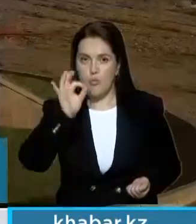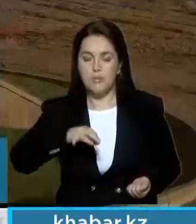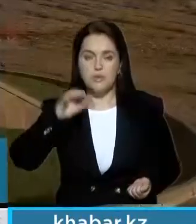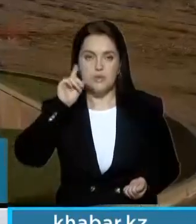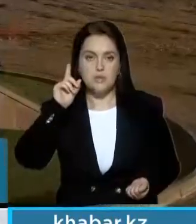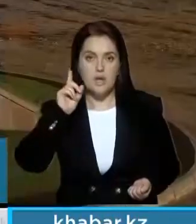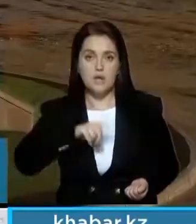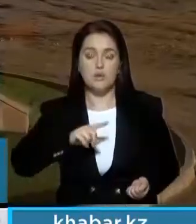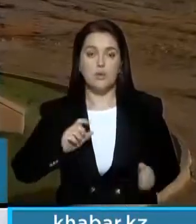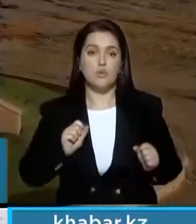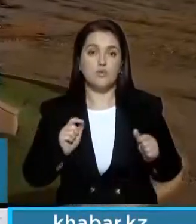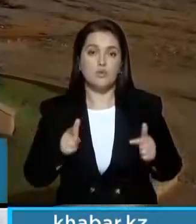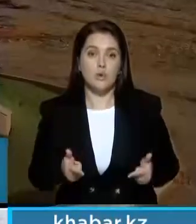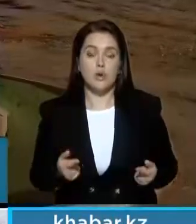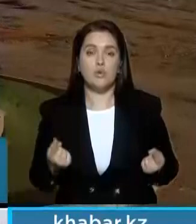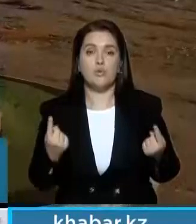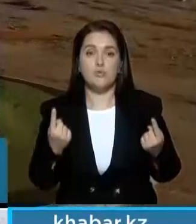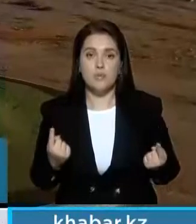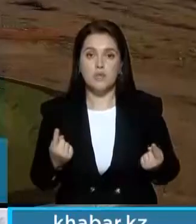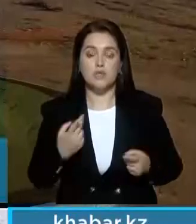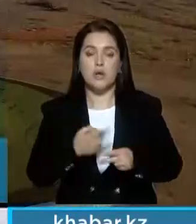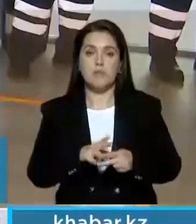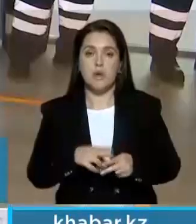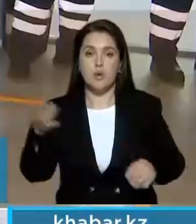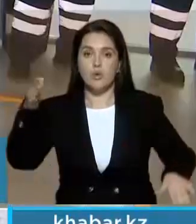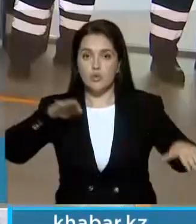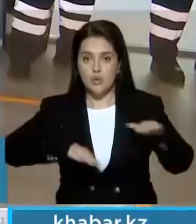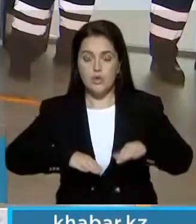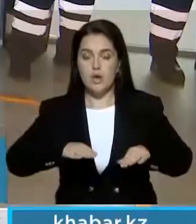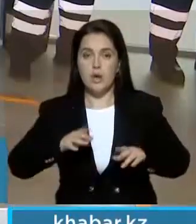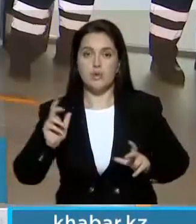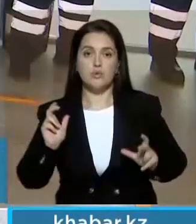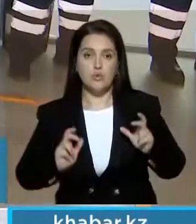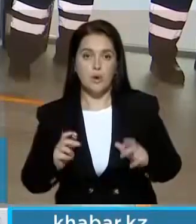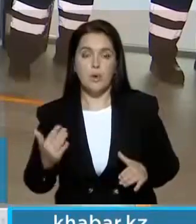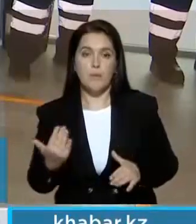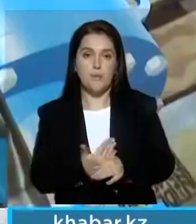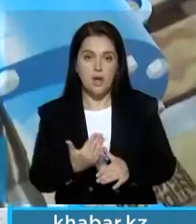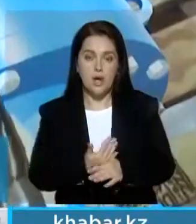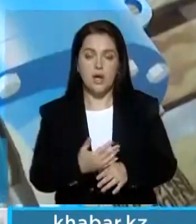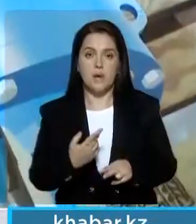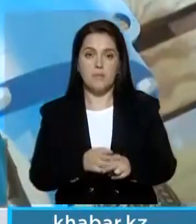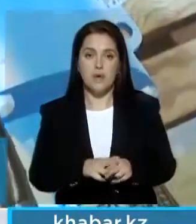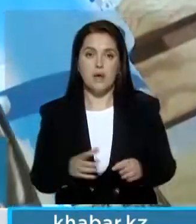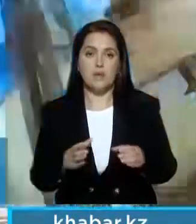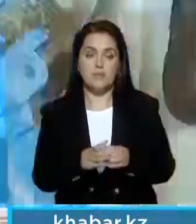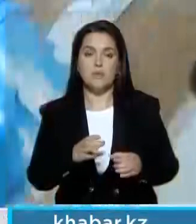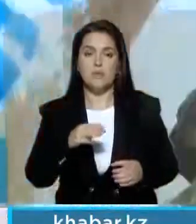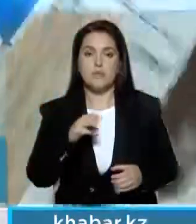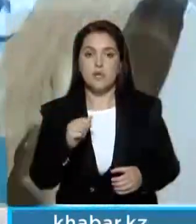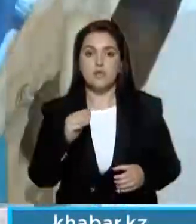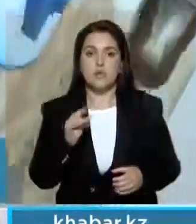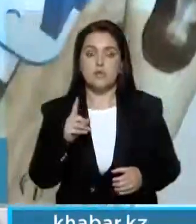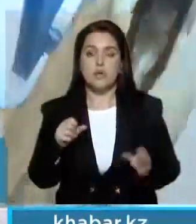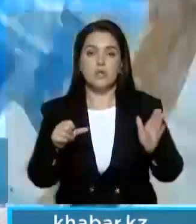знания. Устроиться в один из крупнейших горнообогатительных комплексов страны студентам помогает запущенная компанией программа «Стажер». За